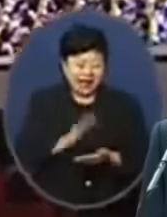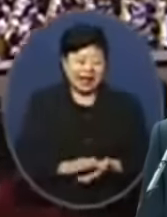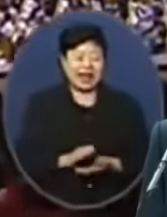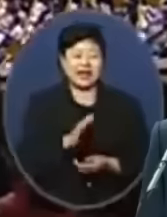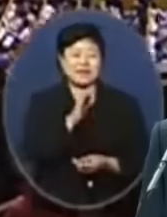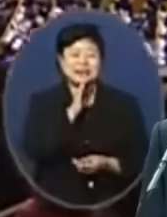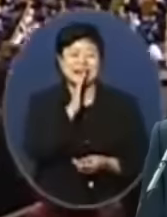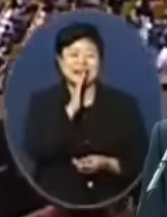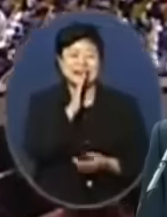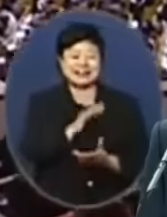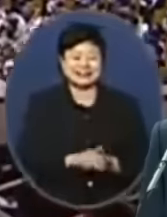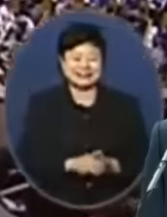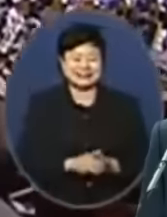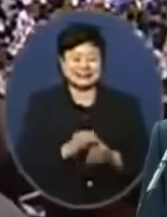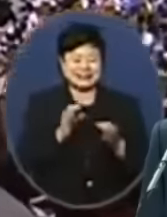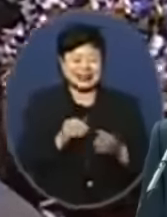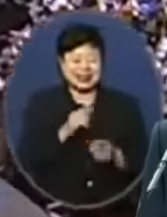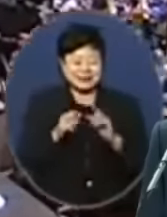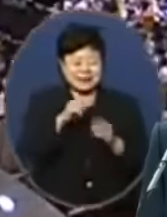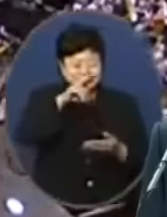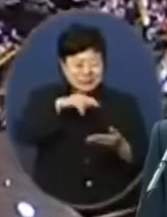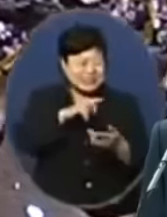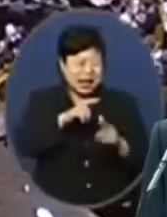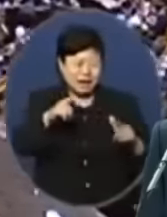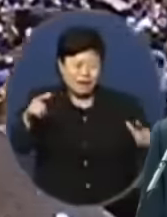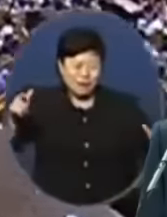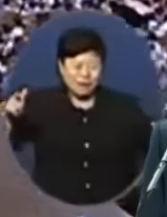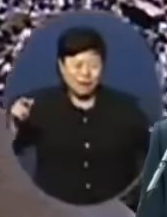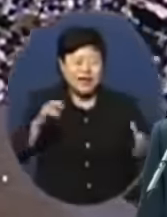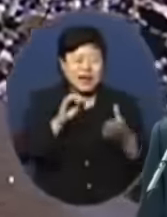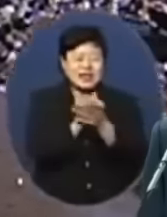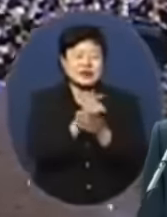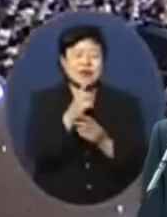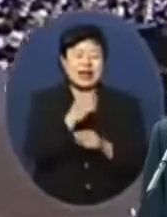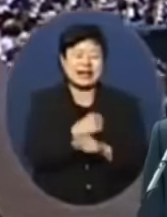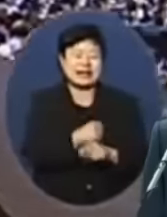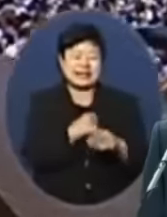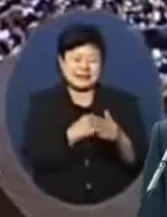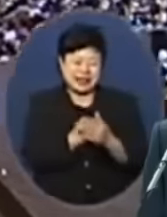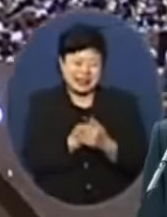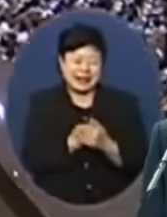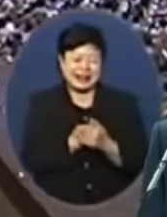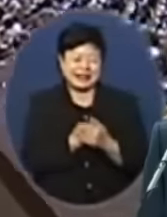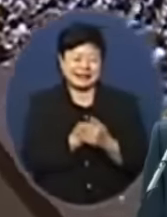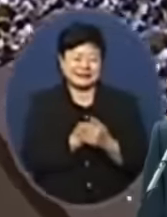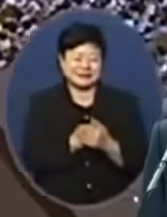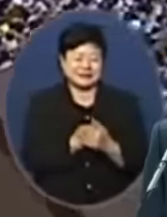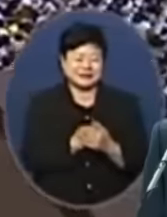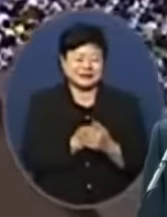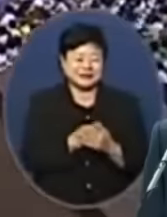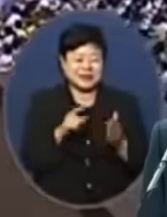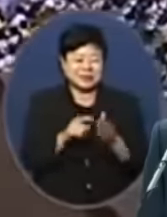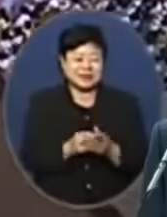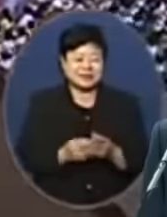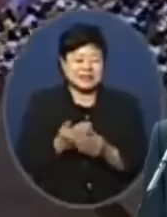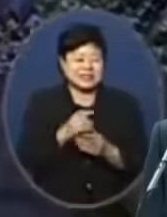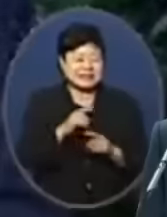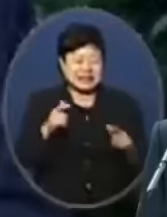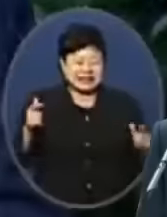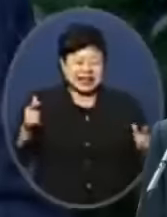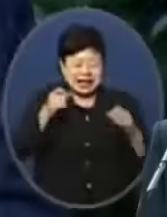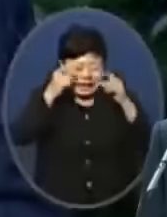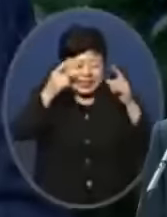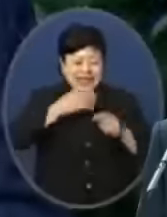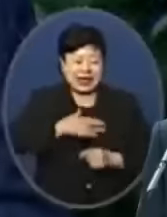쳤습니다. 그동안 성경을 읽지 않고 기도만 했기 때문에 믿음이 안 생겼다는 것을